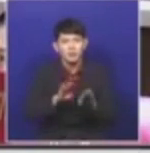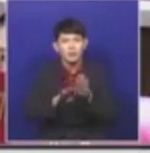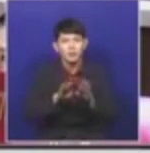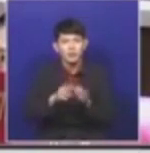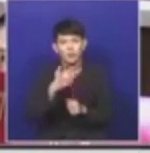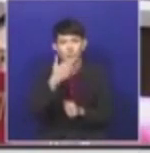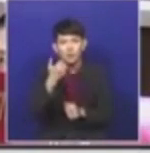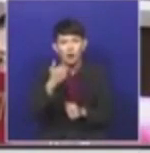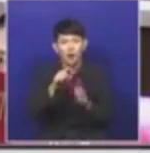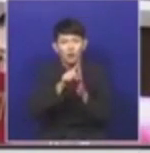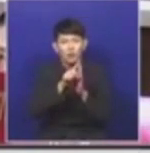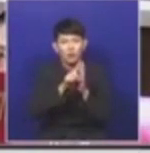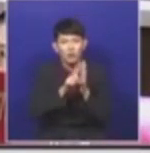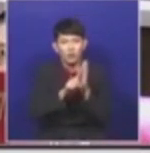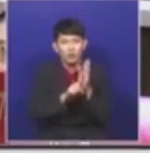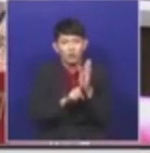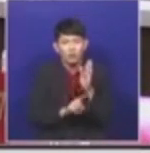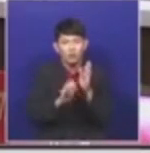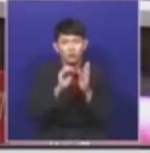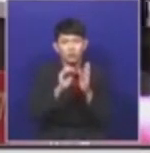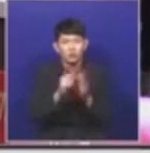ฉุกเฉินทั้งปิดโรงงานตั้งติดเมืองตั้งซะทุกอย่างทั้งจะดิสเพนซิ่งทั้งผัวเมียมานอนด้วยกันกลางคืนไปร้านอาหารต้องแยกกันอาจจะไปกลางคืนนอนด้วยกันแต่พอไปทหารนั่งแยกกันอาจก็ไปทุกอย่างเหมือนคล้ายก็ว่าหมอเขาทุ่มรักษาเบาหวานอย่างดีมากแล้วก็ได้ผลอ่ะน้ำตาลลดลงลดลงลดลงจนนี้เหลือ0มายให้ติดกี่คนแล้วตอนนี้ก็ปรบมือให้ว่าเบาหวานรถ